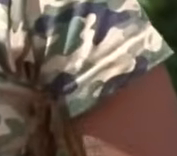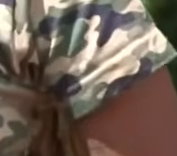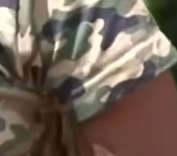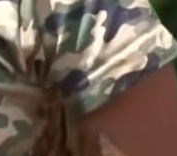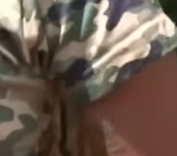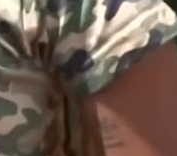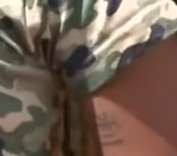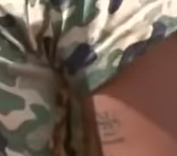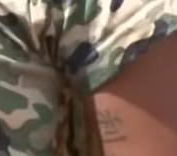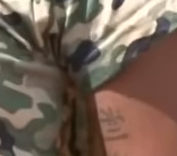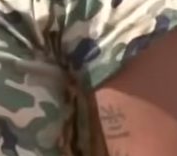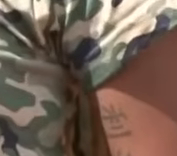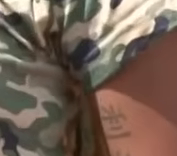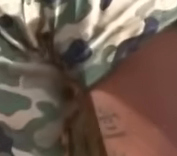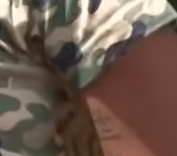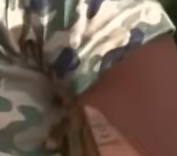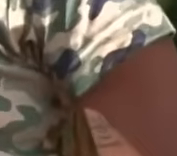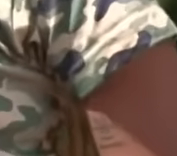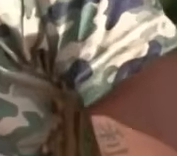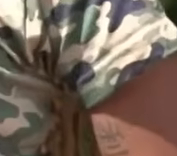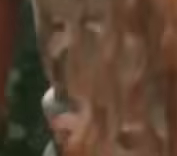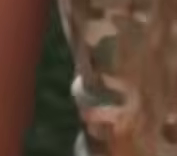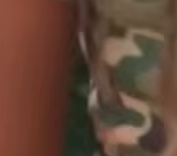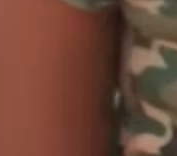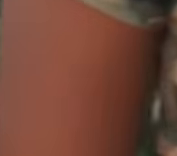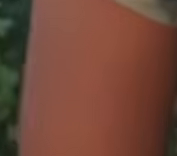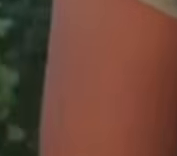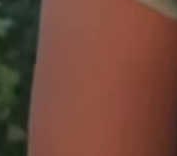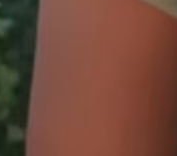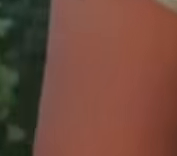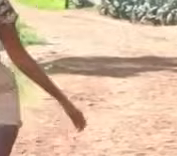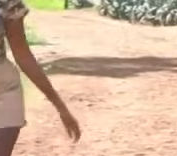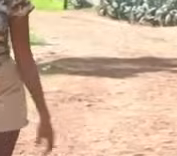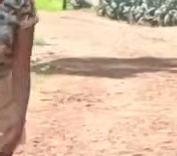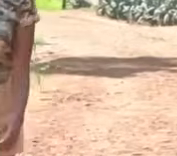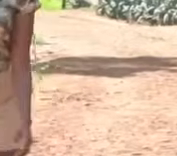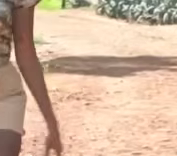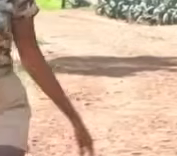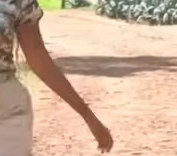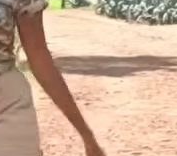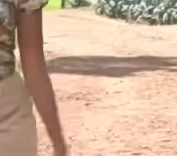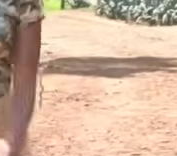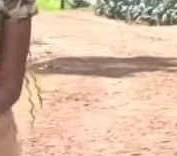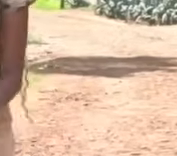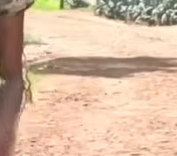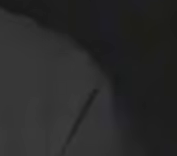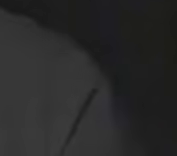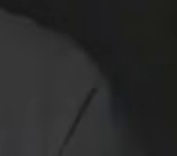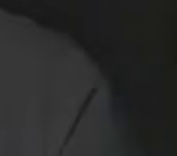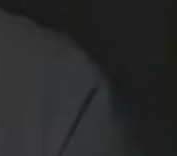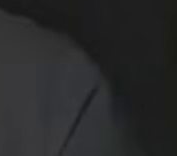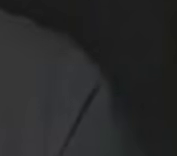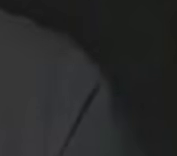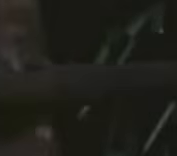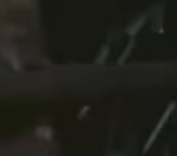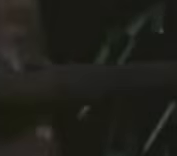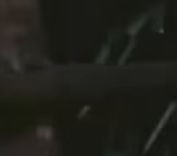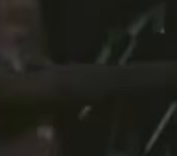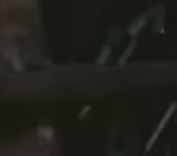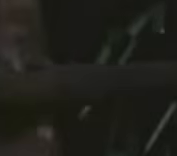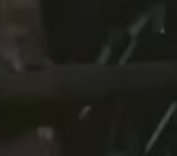kama super baby. Wewe ushaona Matilda yule wangu? Kwani dada amerudia